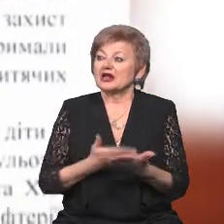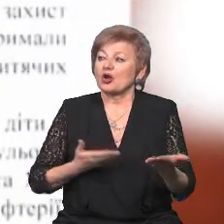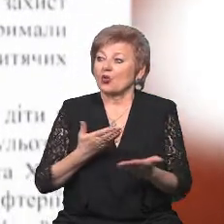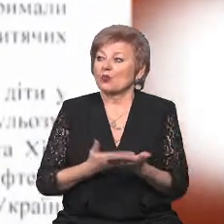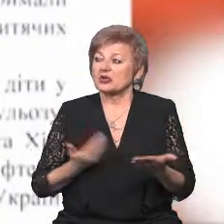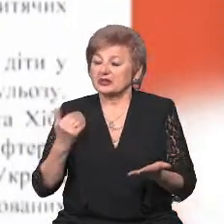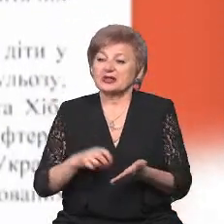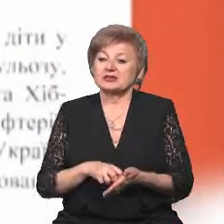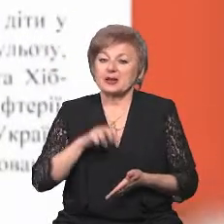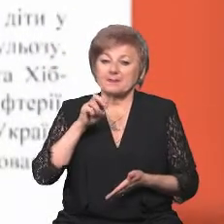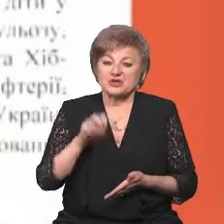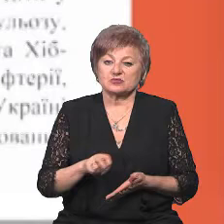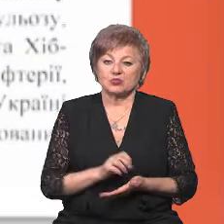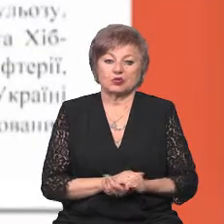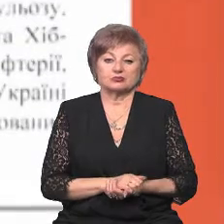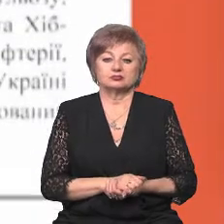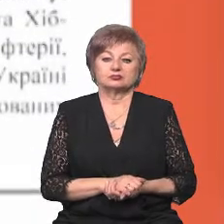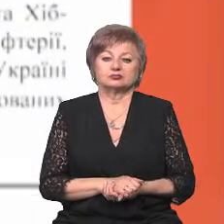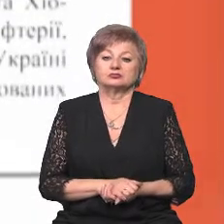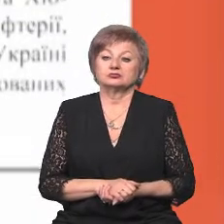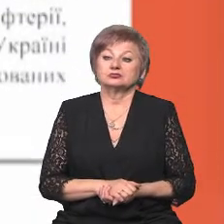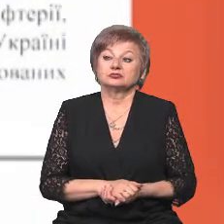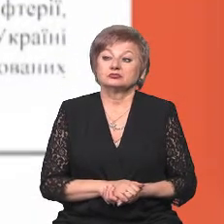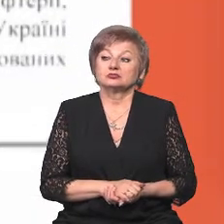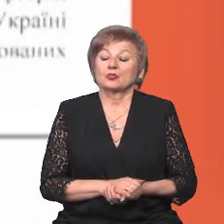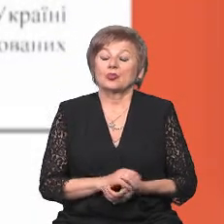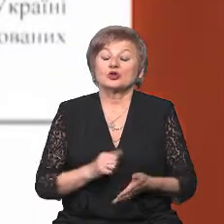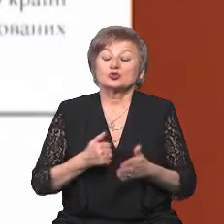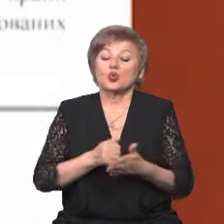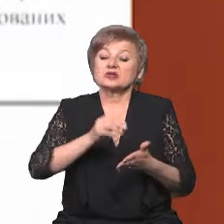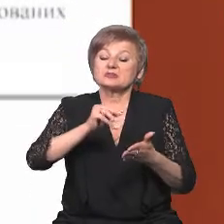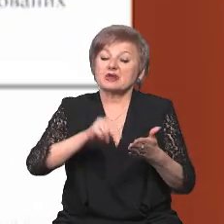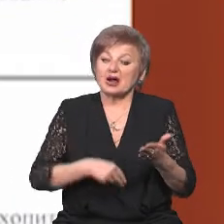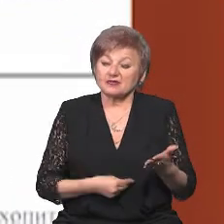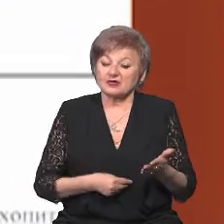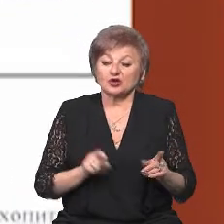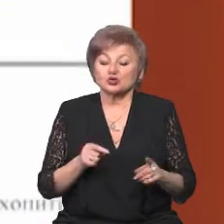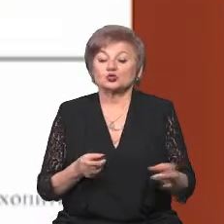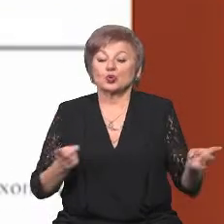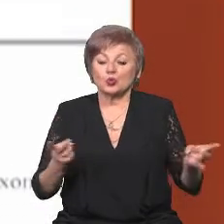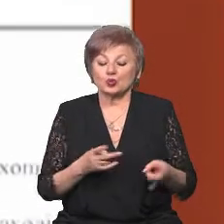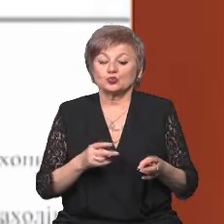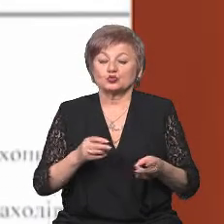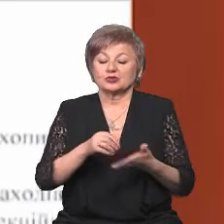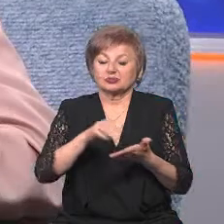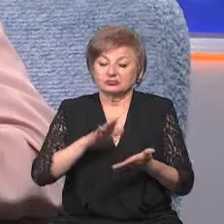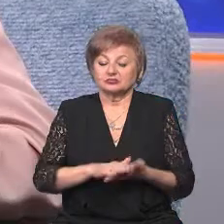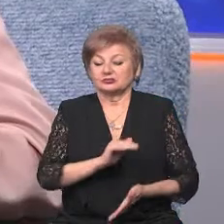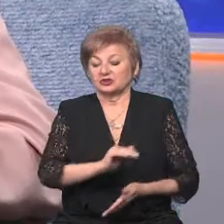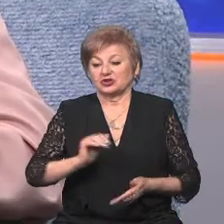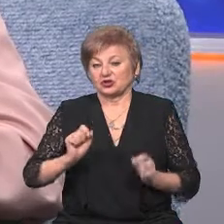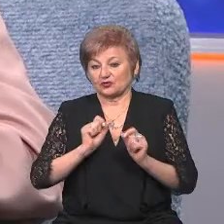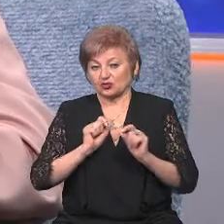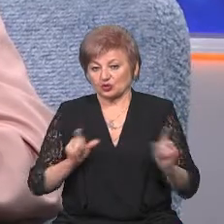був, про те, що ви казали, що це є рекомендація. Щодо довідок, які потрібні для зарахування. От, власне,